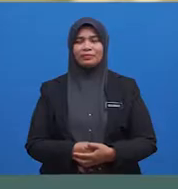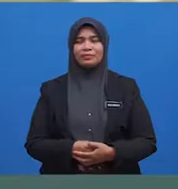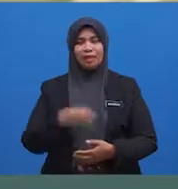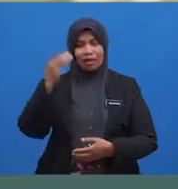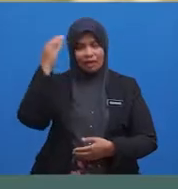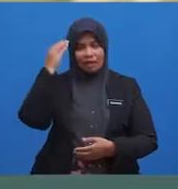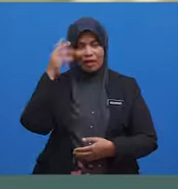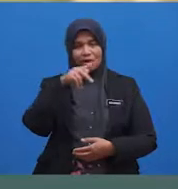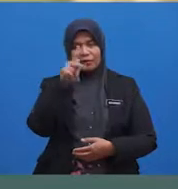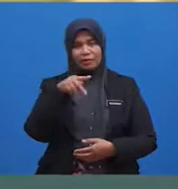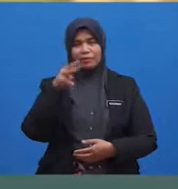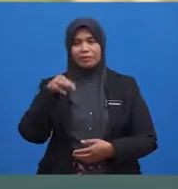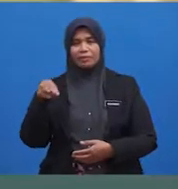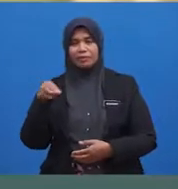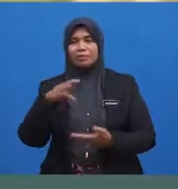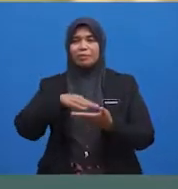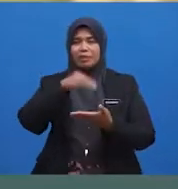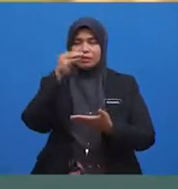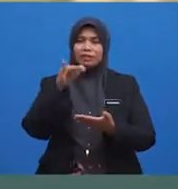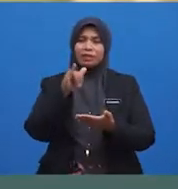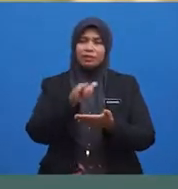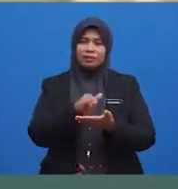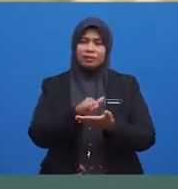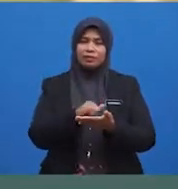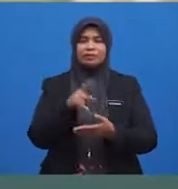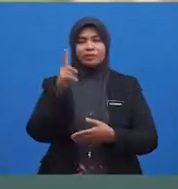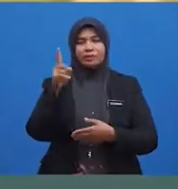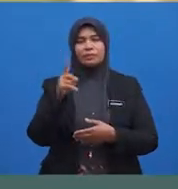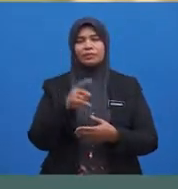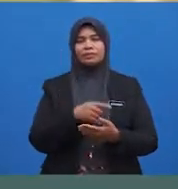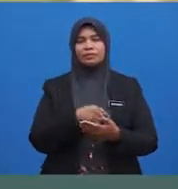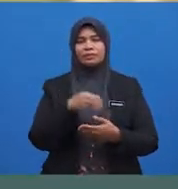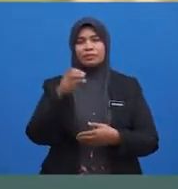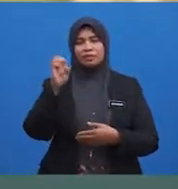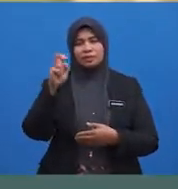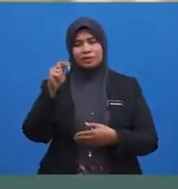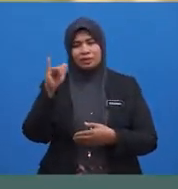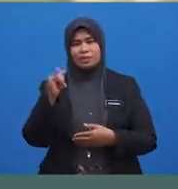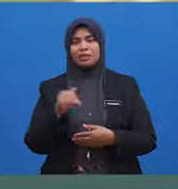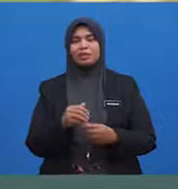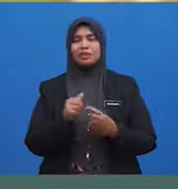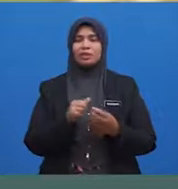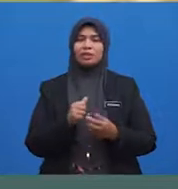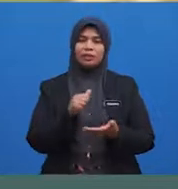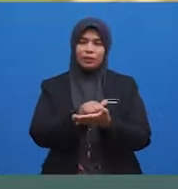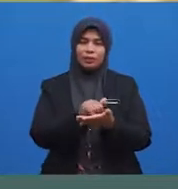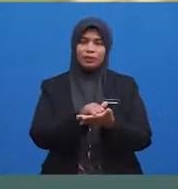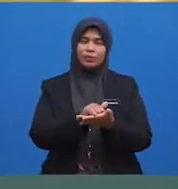Tahukah murid-murid, belajar itu adalah satu seni? Itu mengikut pandangan dan pemahaman